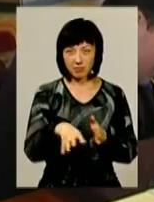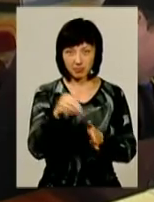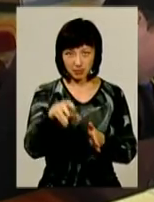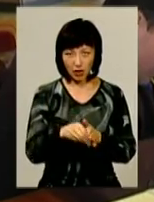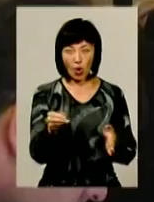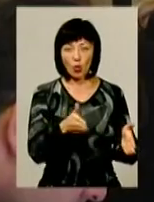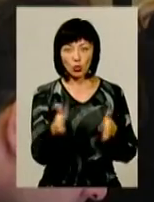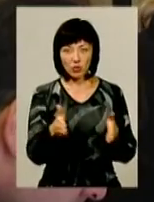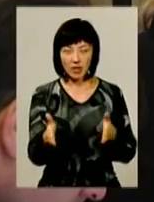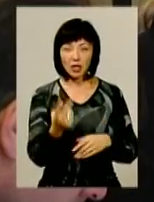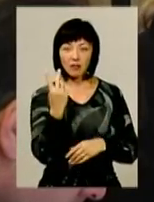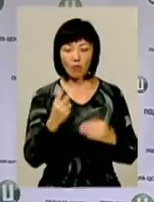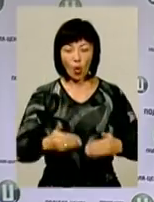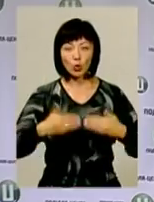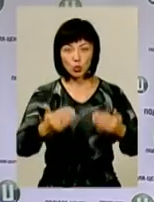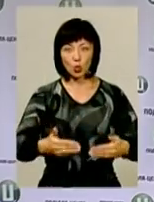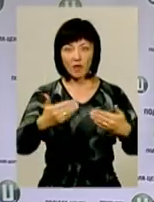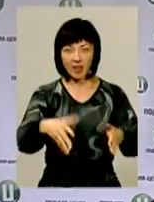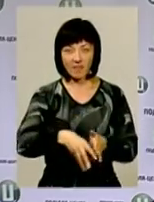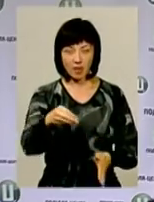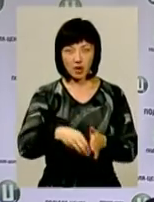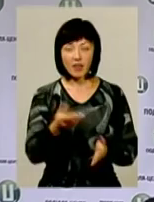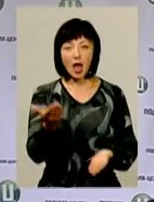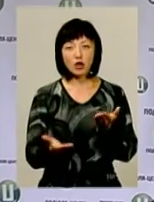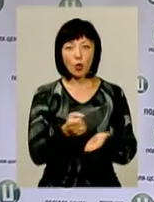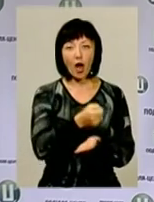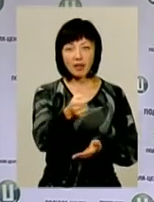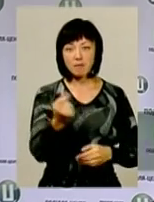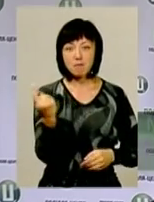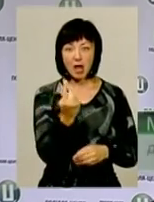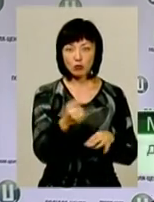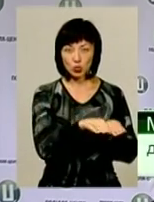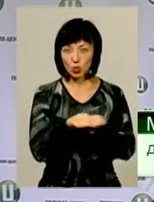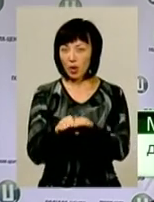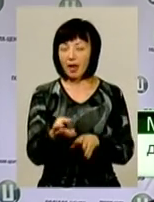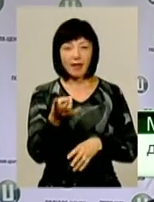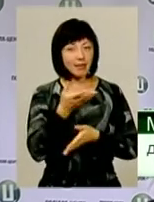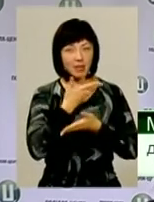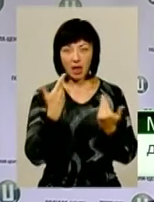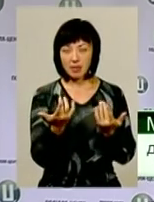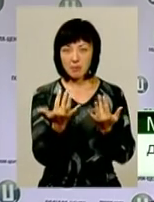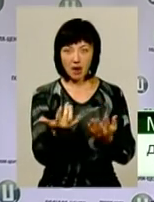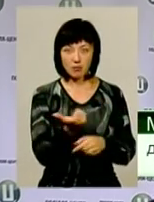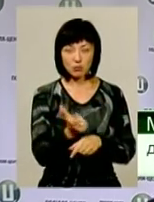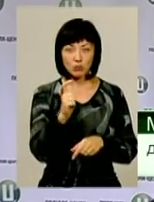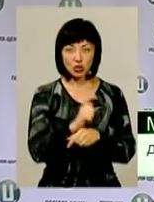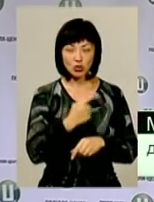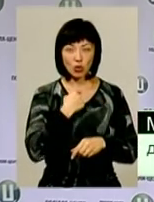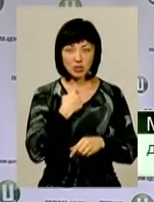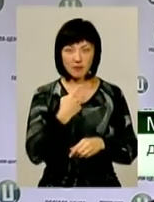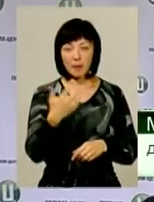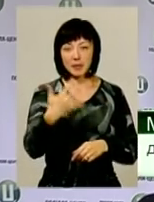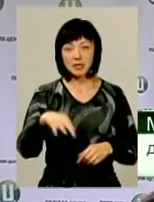доведеться готуватись до двотурових виборів. Якщо кандидати в першому турі не набирають переважну більшість голосів,